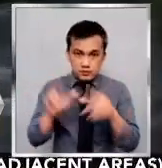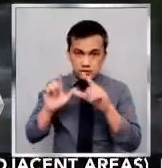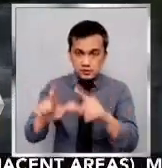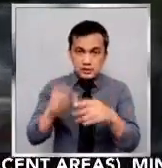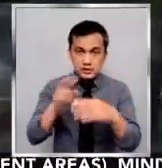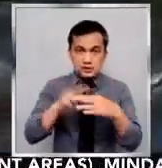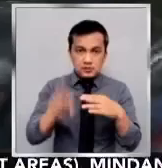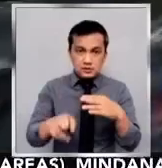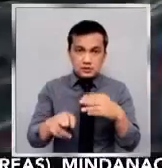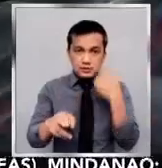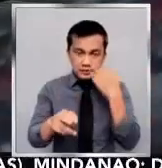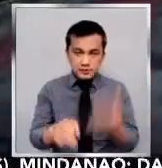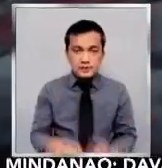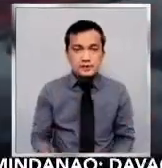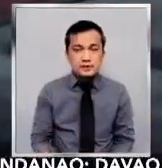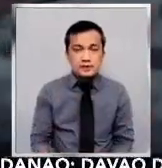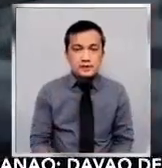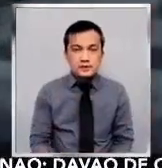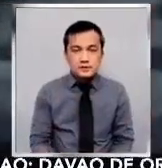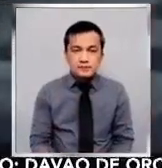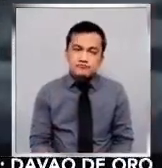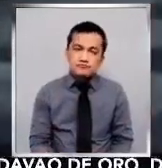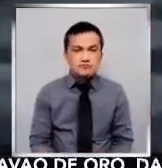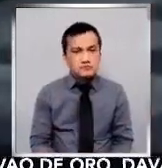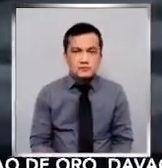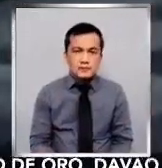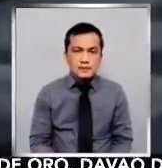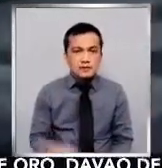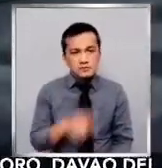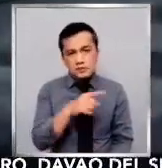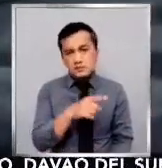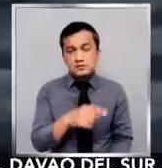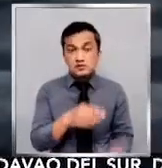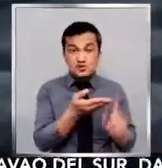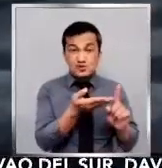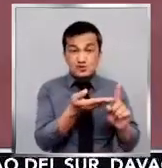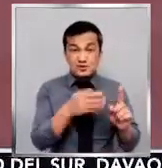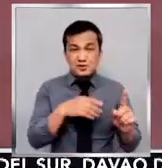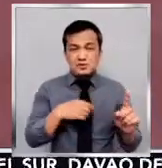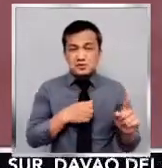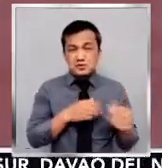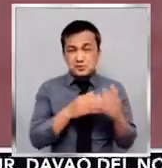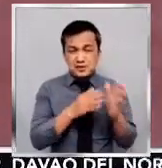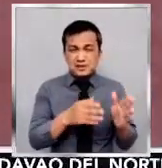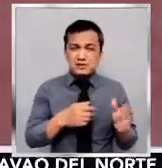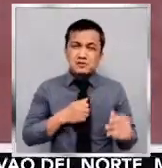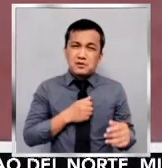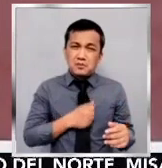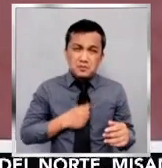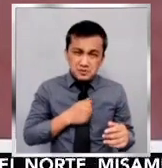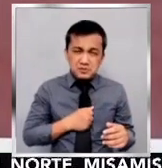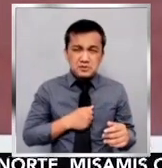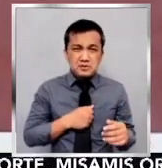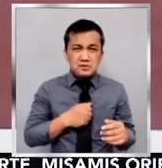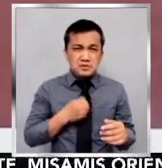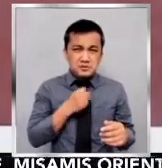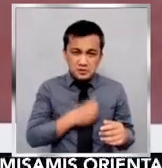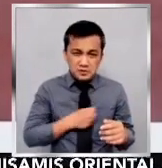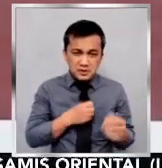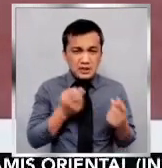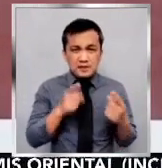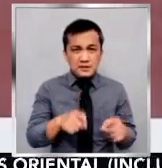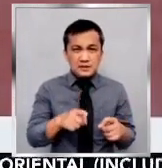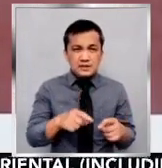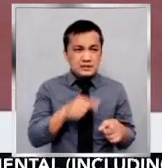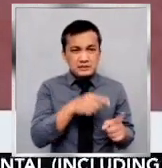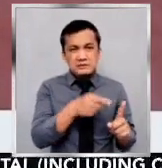very much apologetic, remorseful, and resentful of what happened. Sabi niya hindi niya ginusto yung nangyari.